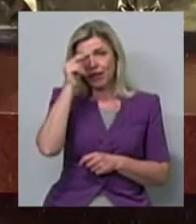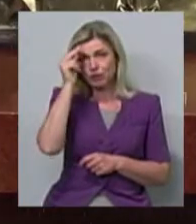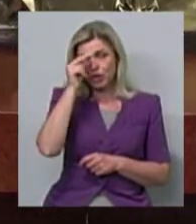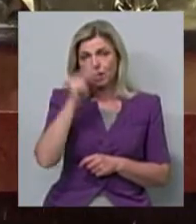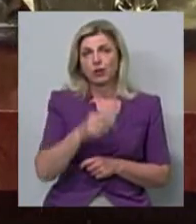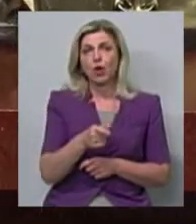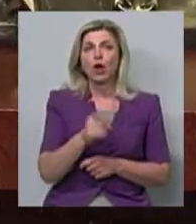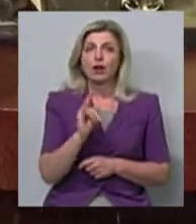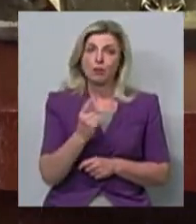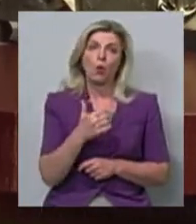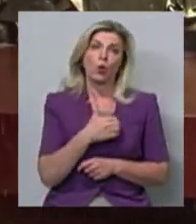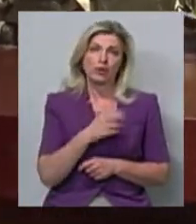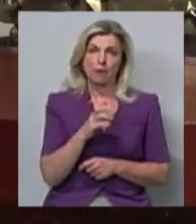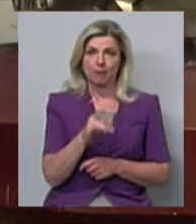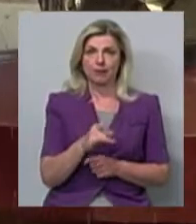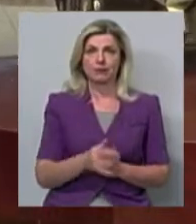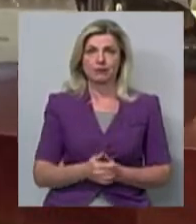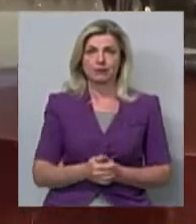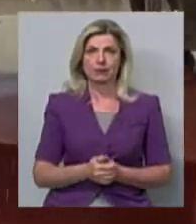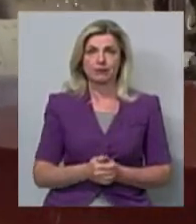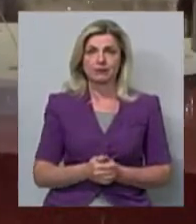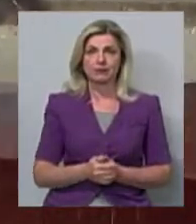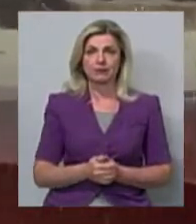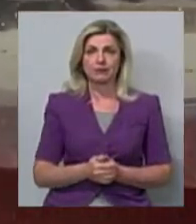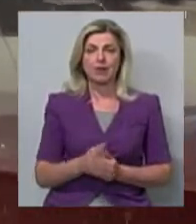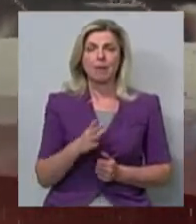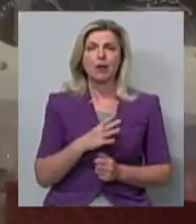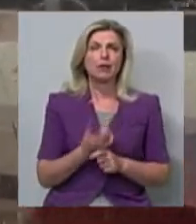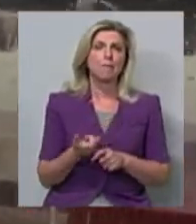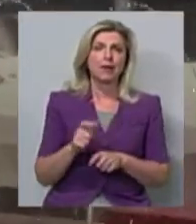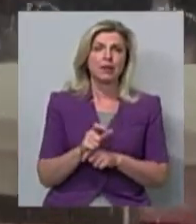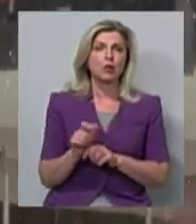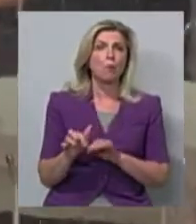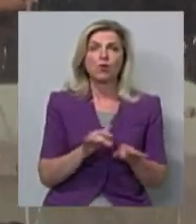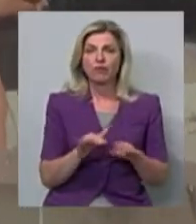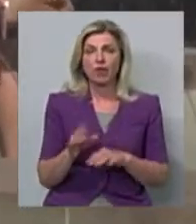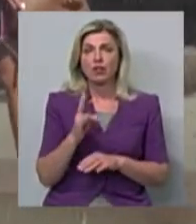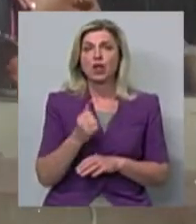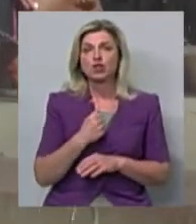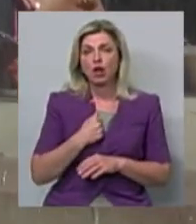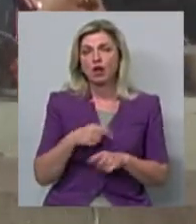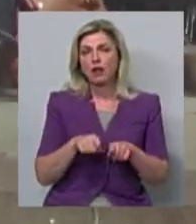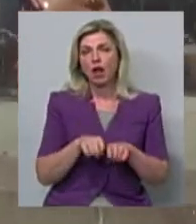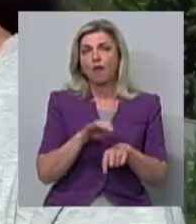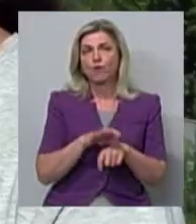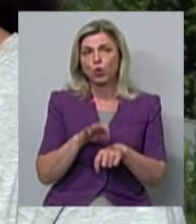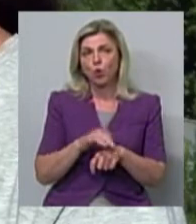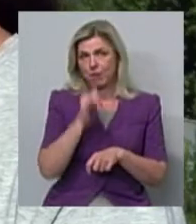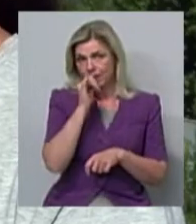Він би хотів бути більш подвижнішим, але, на жаль, дана хвороба не